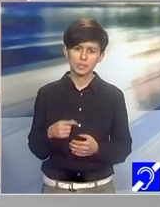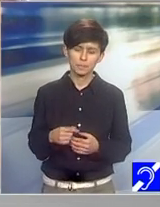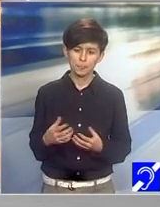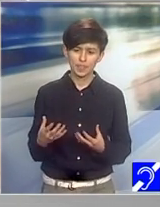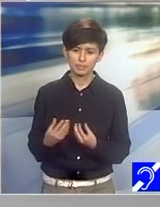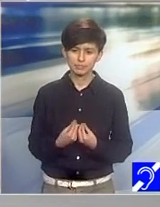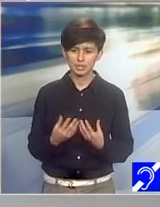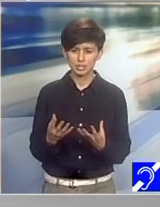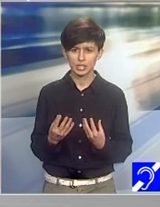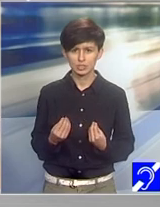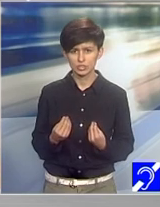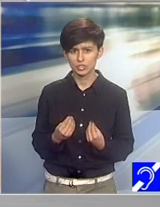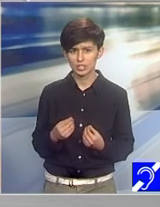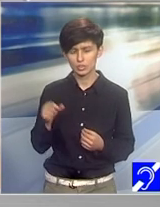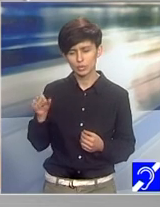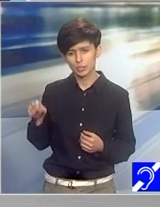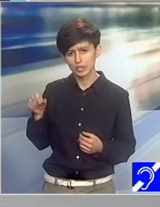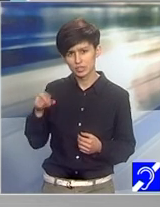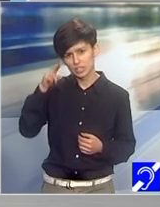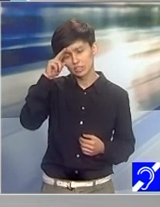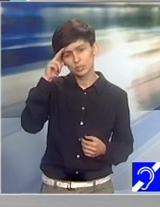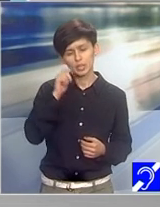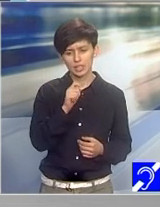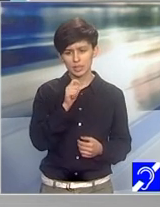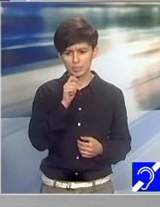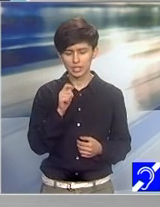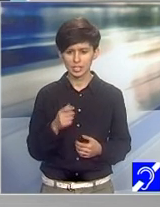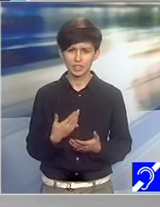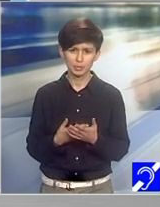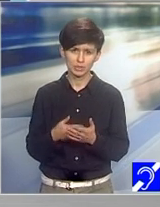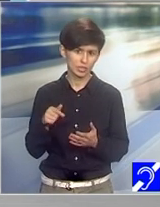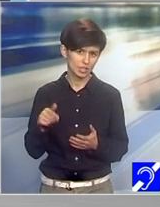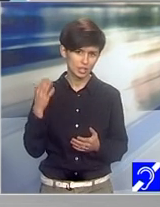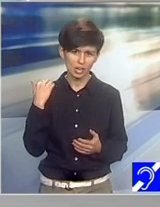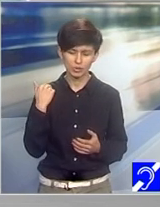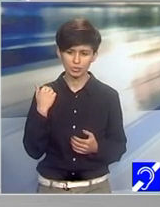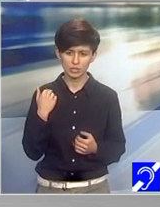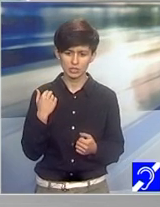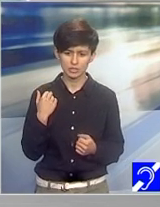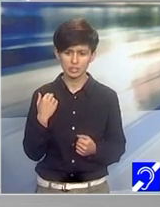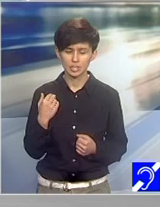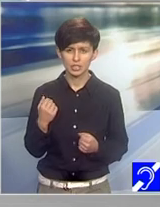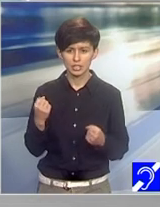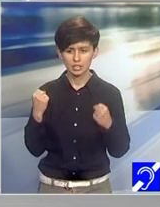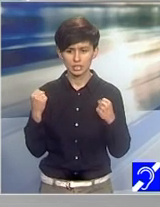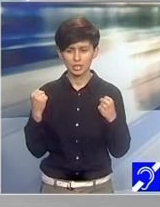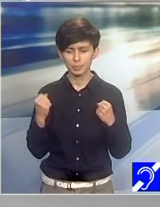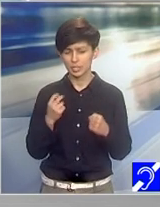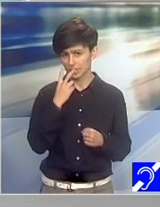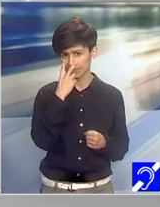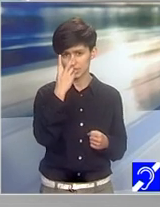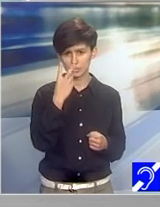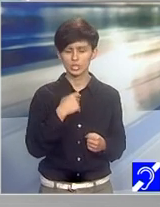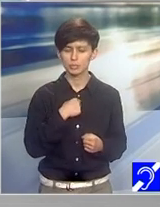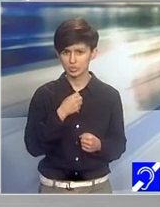și cu nume maghiare sau germane, pentru că ei au fost, datorită împrejurărilor istorice, la putere, au fost mai vizibili, s-au putut